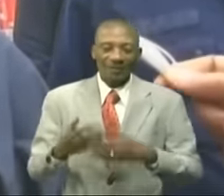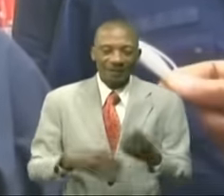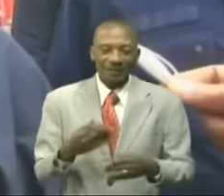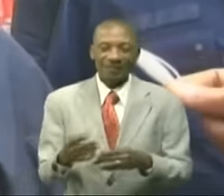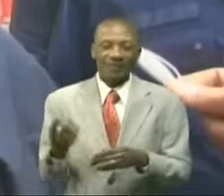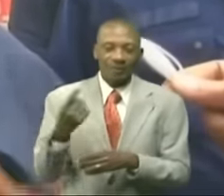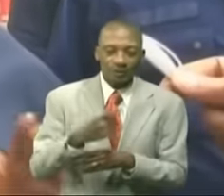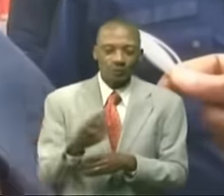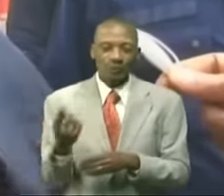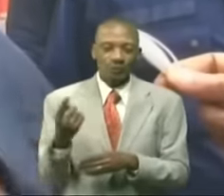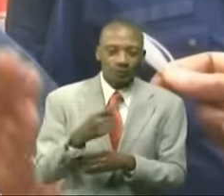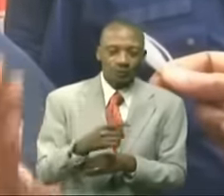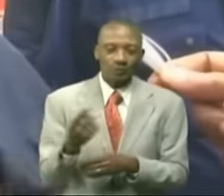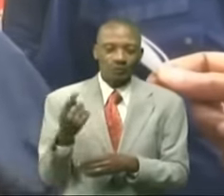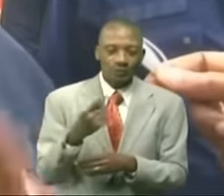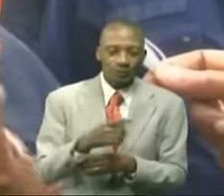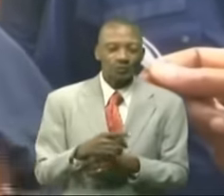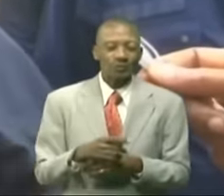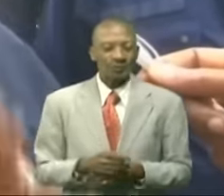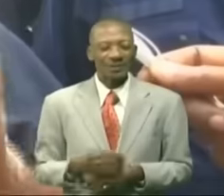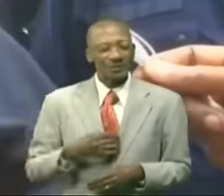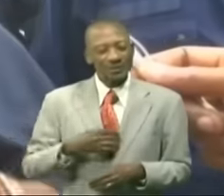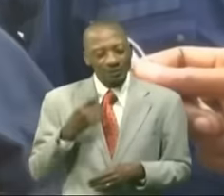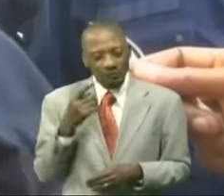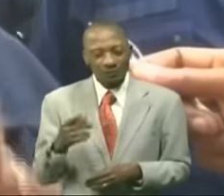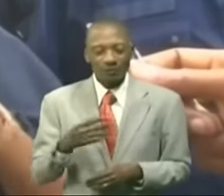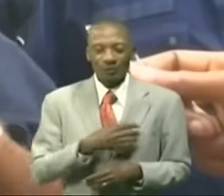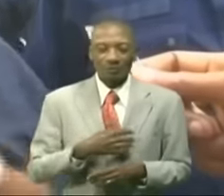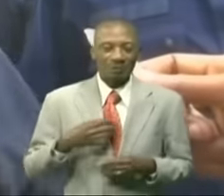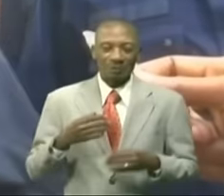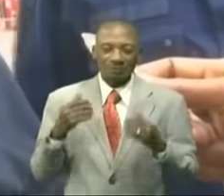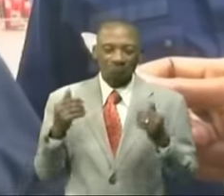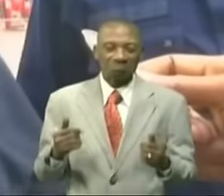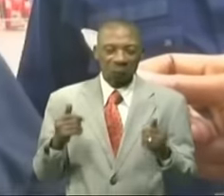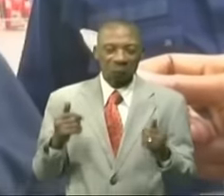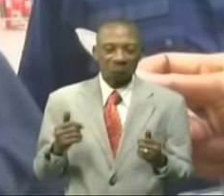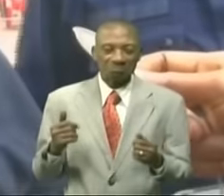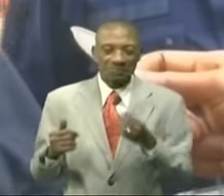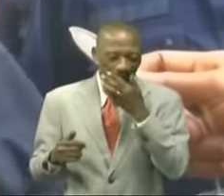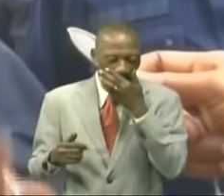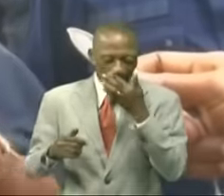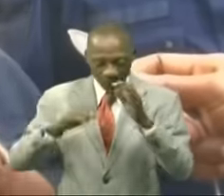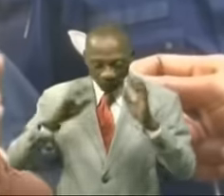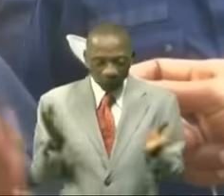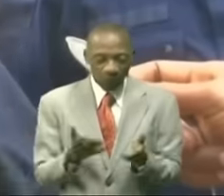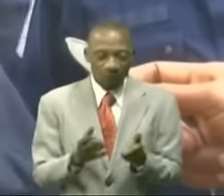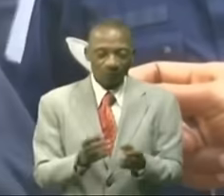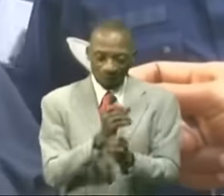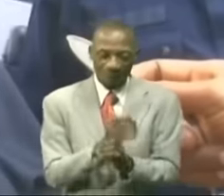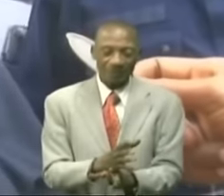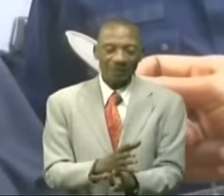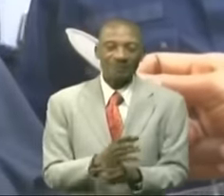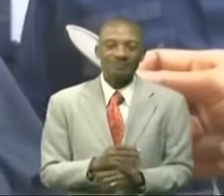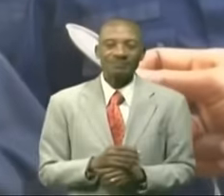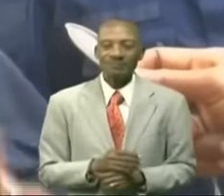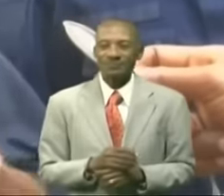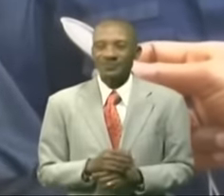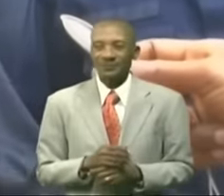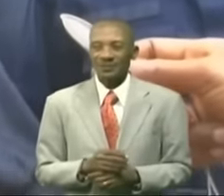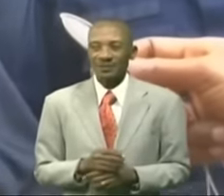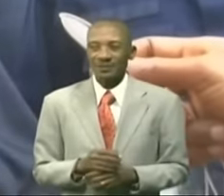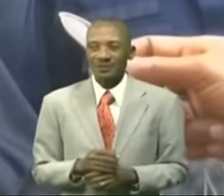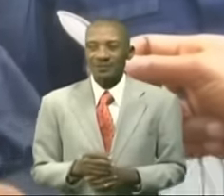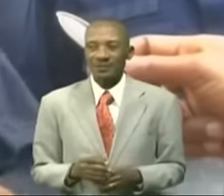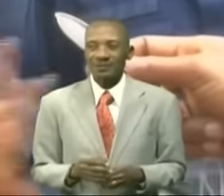très agréable parce que j'ai trouvé tout le monde en place, chacun à son poste de travail